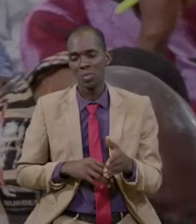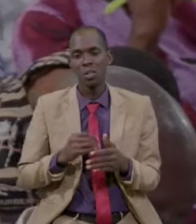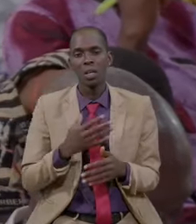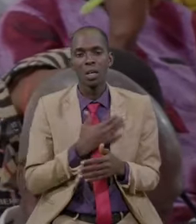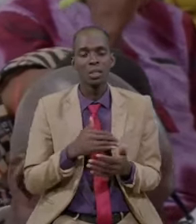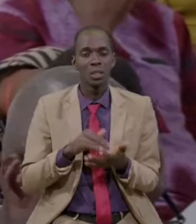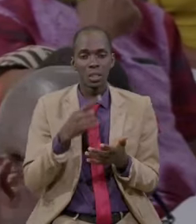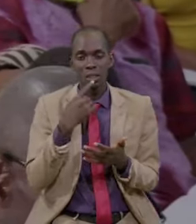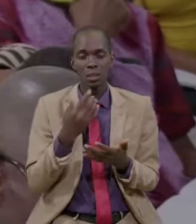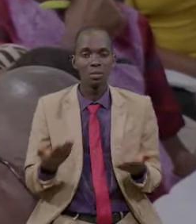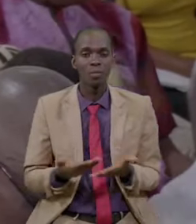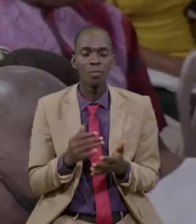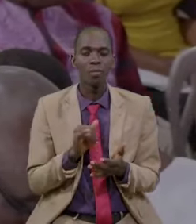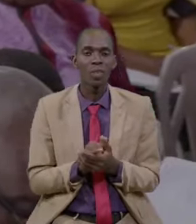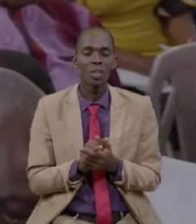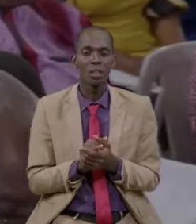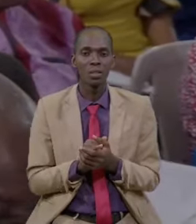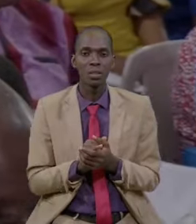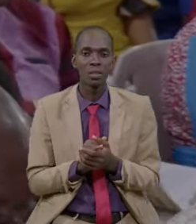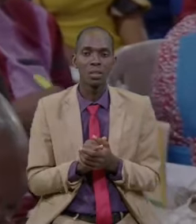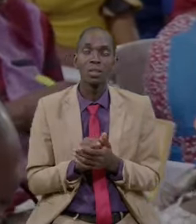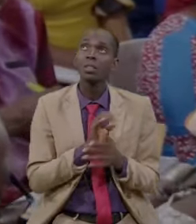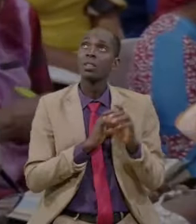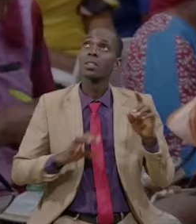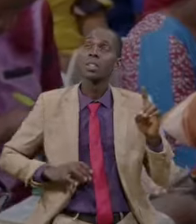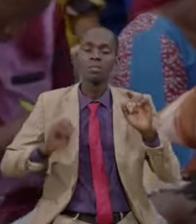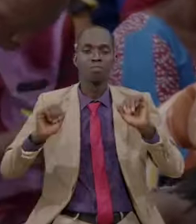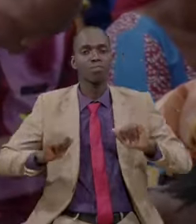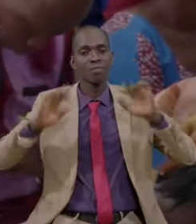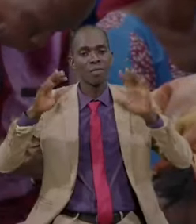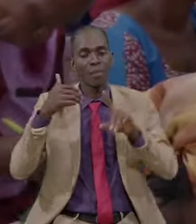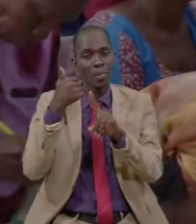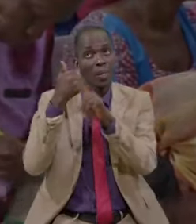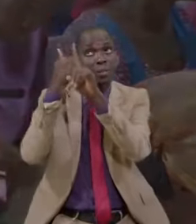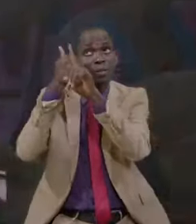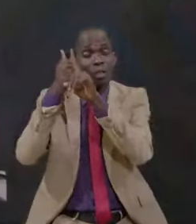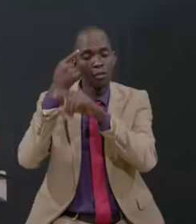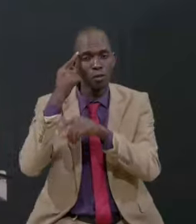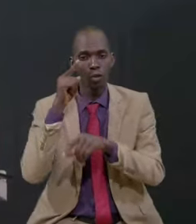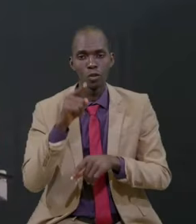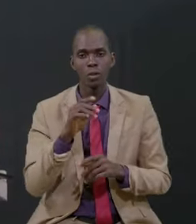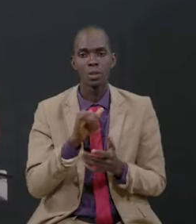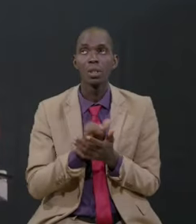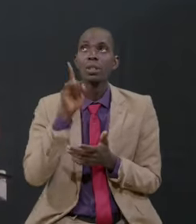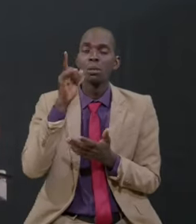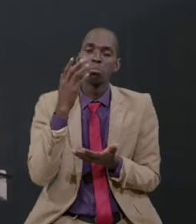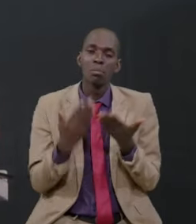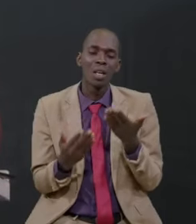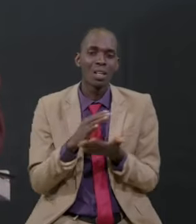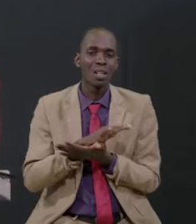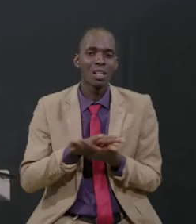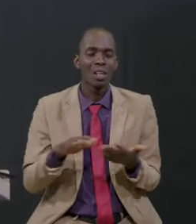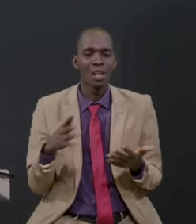Il s'est donné lui-même. Il s'est livré lui-même pour elle. Afin de la sanctifier par la